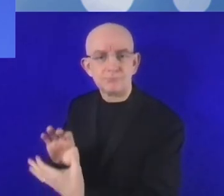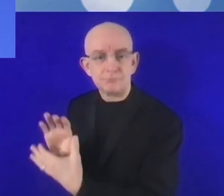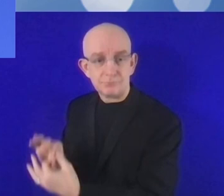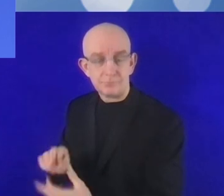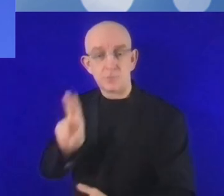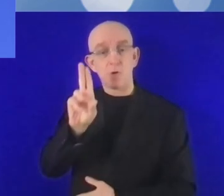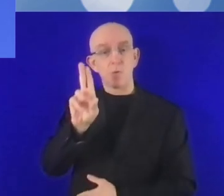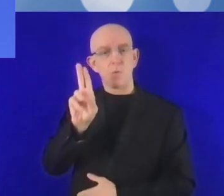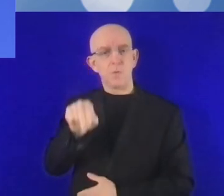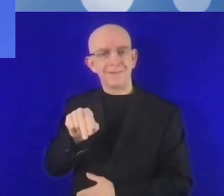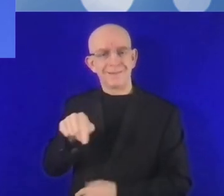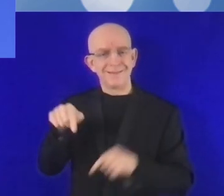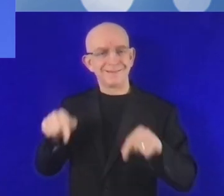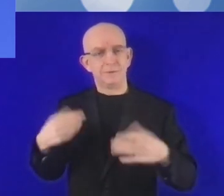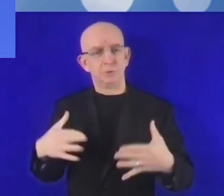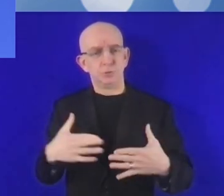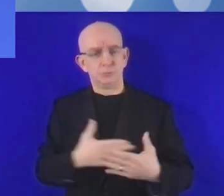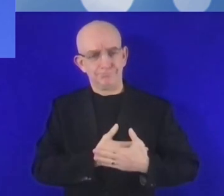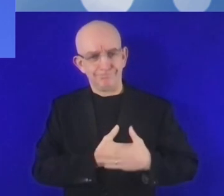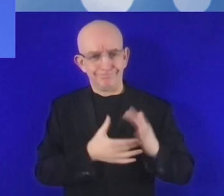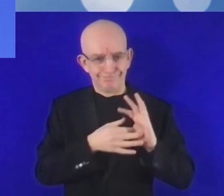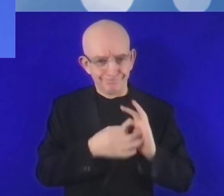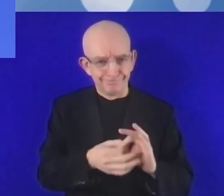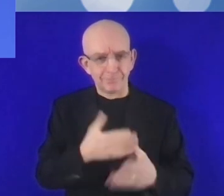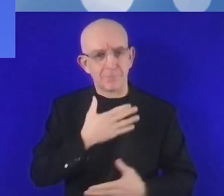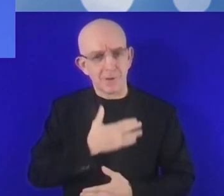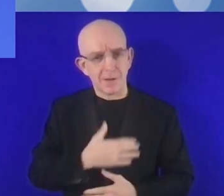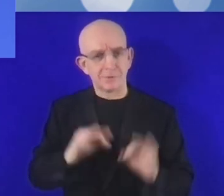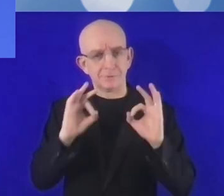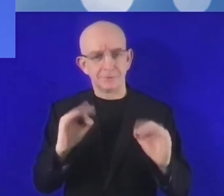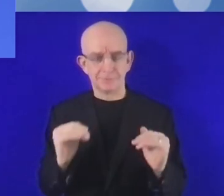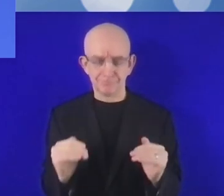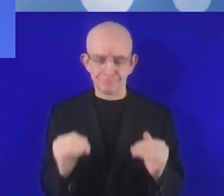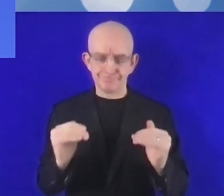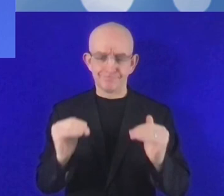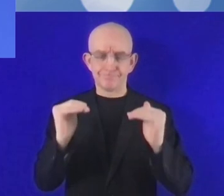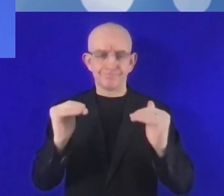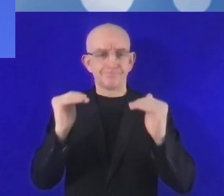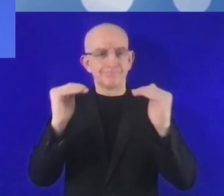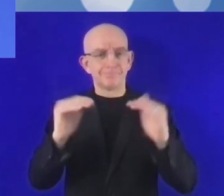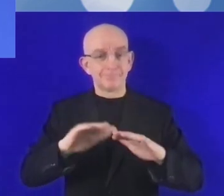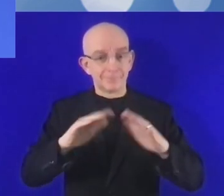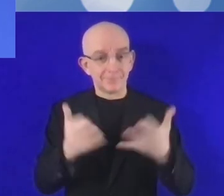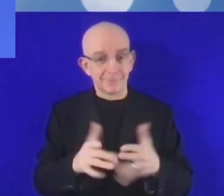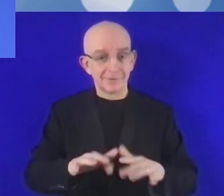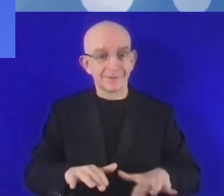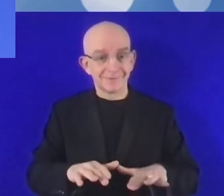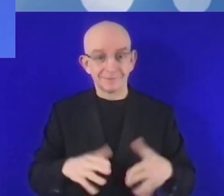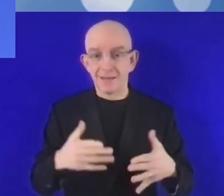конкретные изменения, которые могут оказывать воздействие. Организация Объединенных Наций